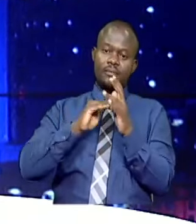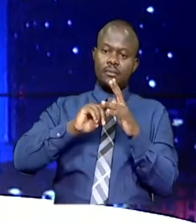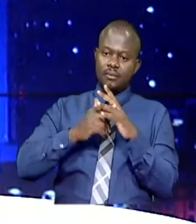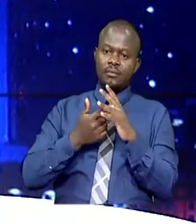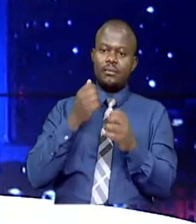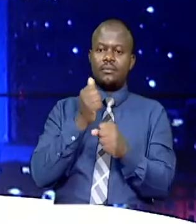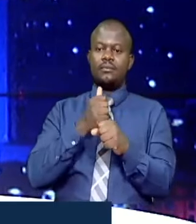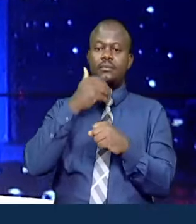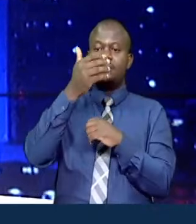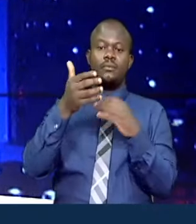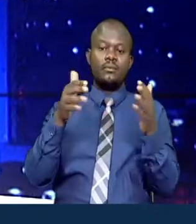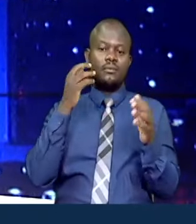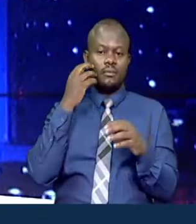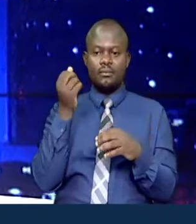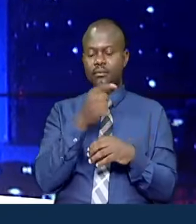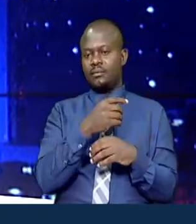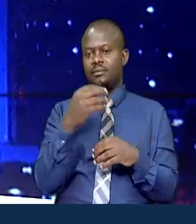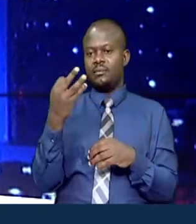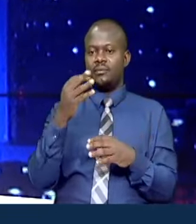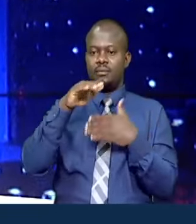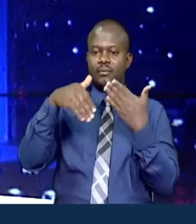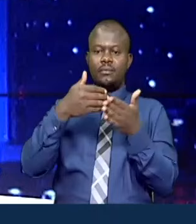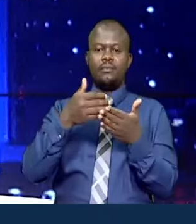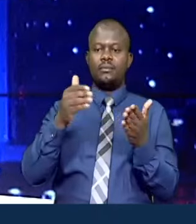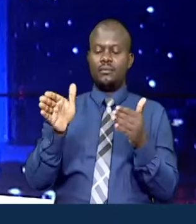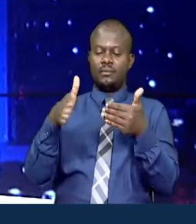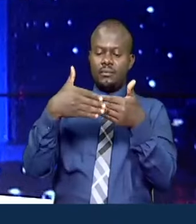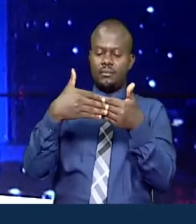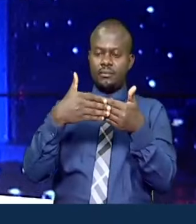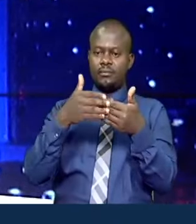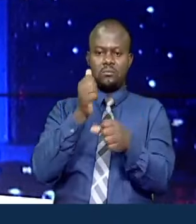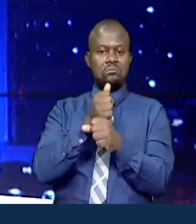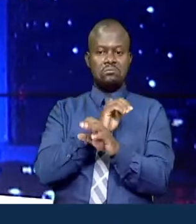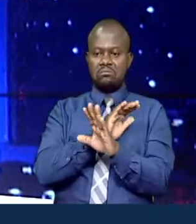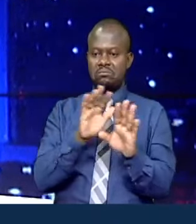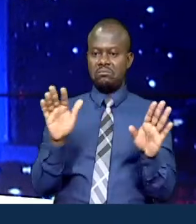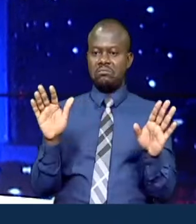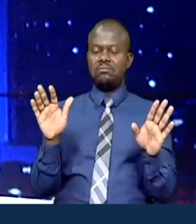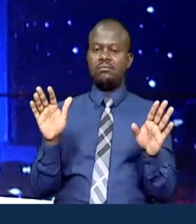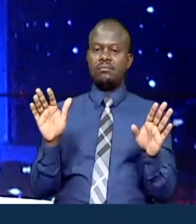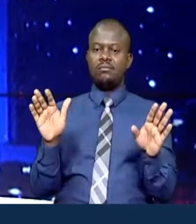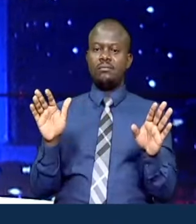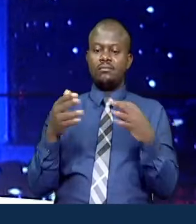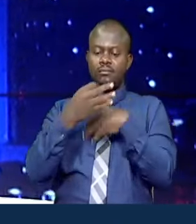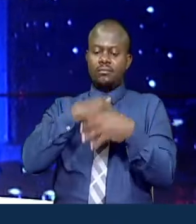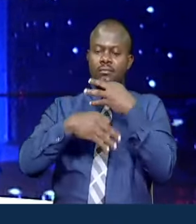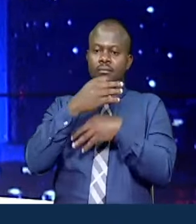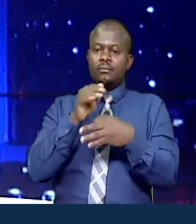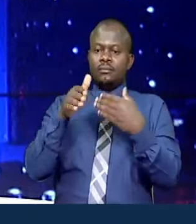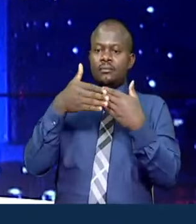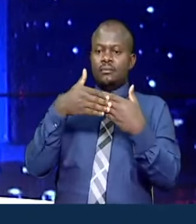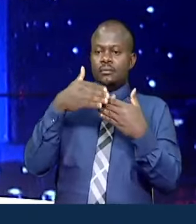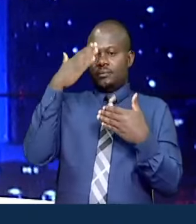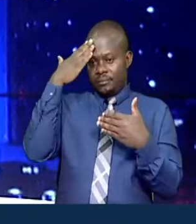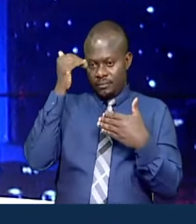imiryango nyuma yo kumara amezi agera kuri atatu yose rufunze imiryango, no kuvuga ngo rudakora. Uruganda rwari rwarafunze